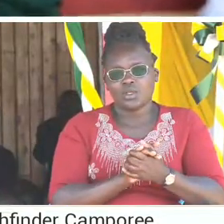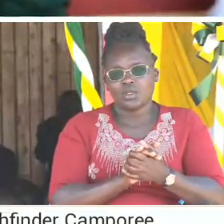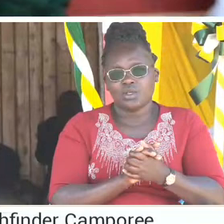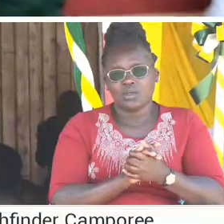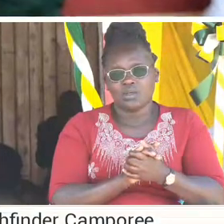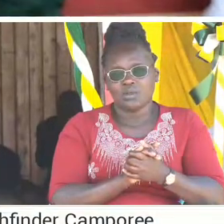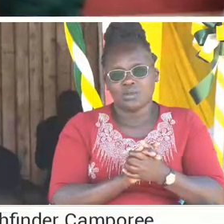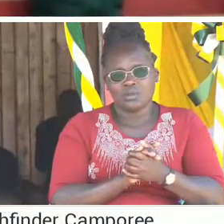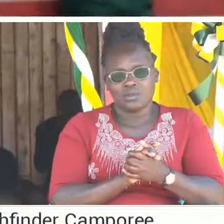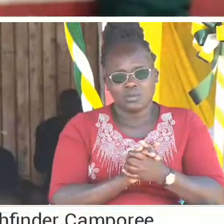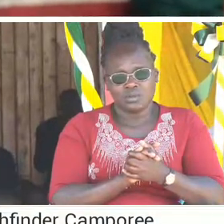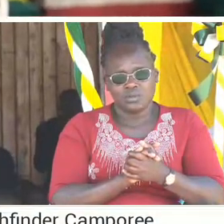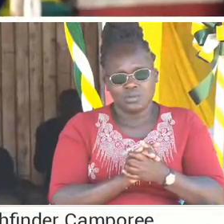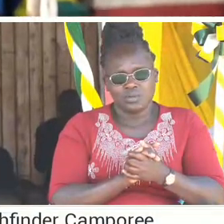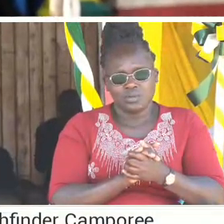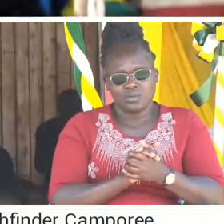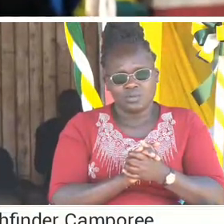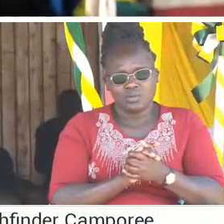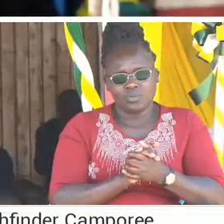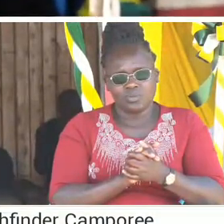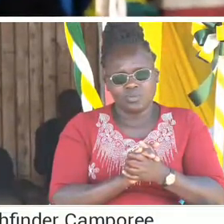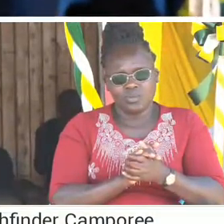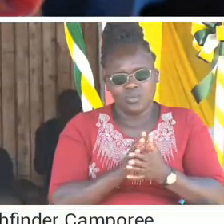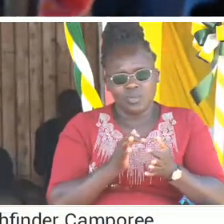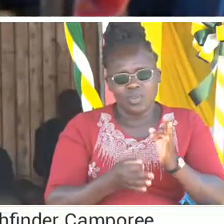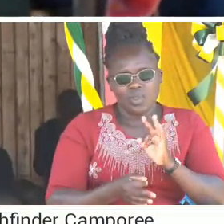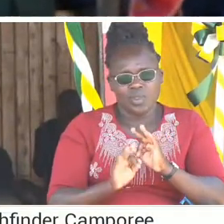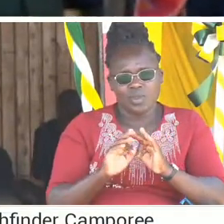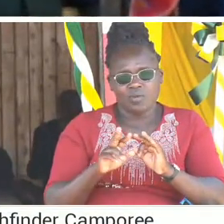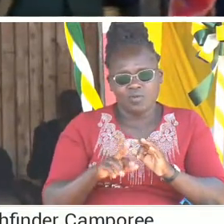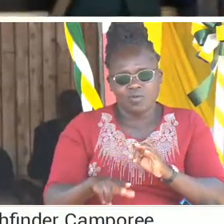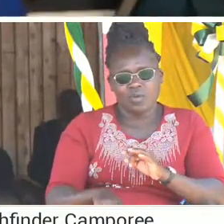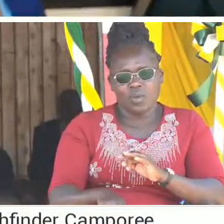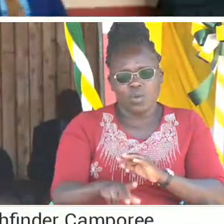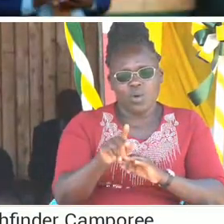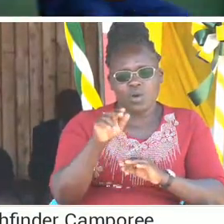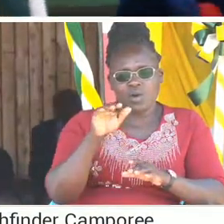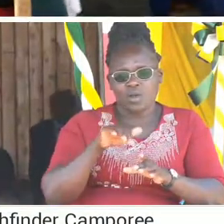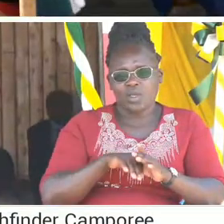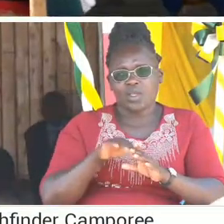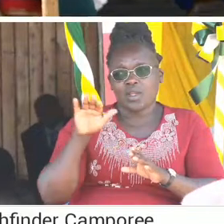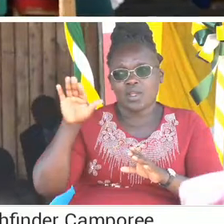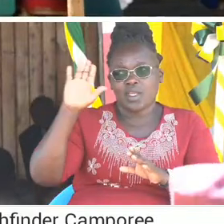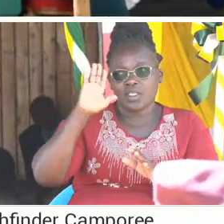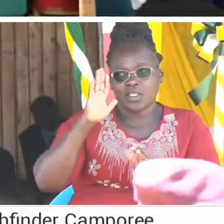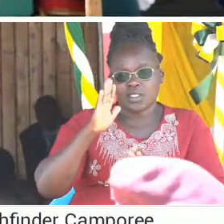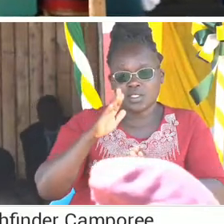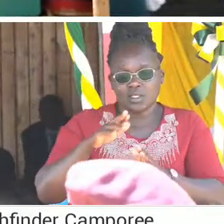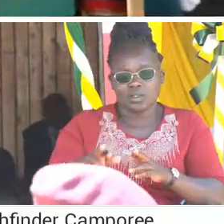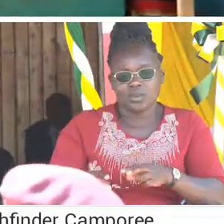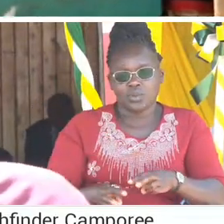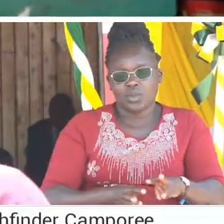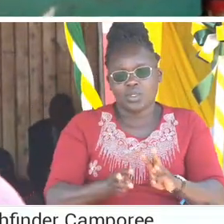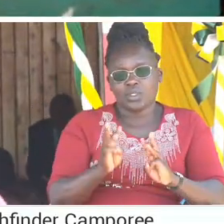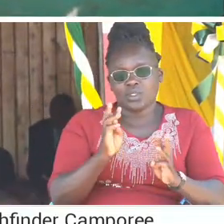na kutembea katika njia zake. Na kutembea katika njia zake. Sikia. Pastor.